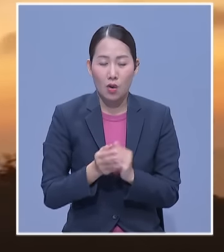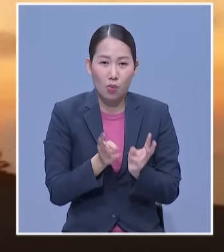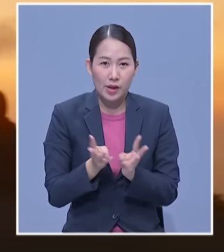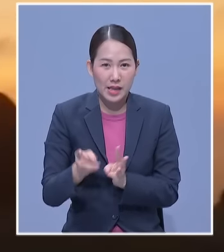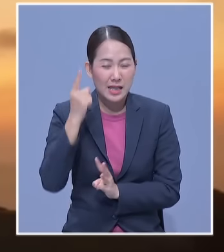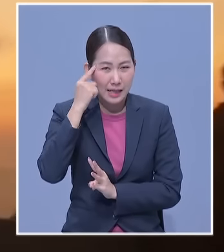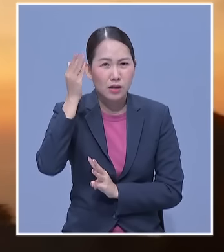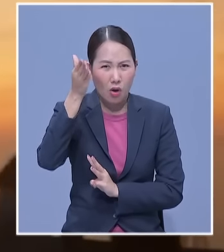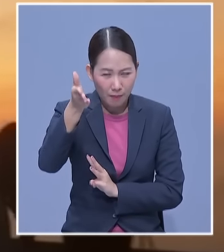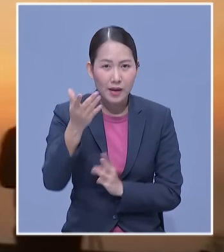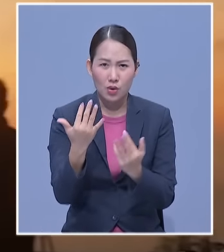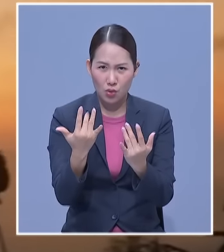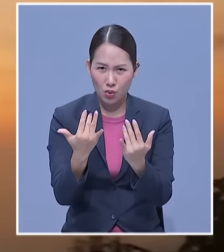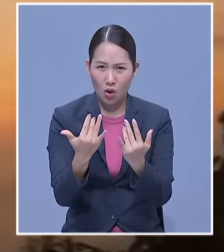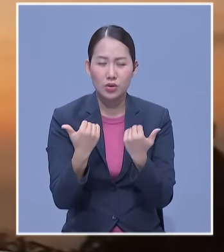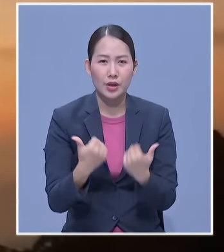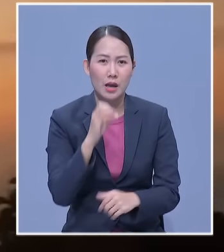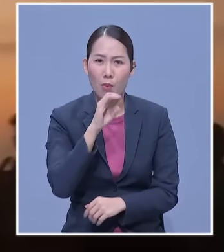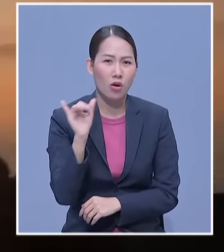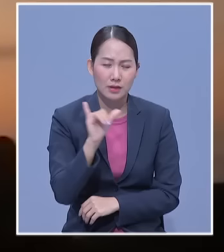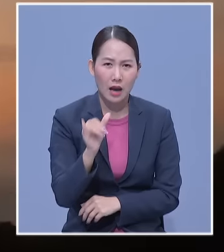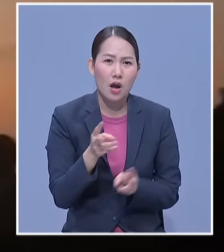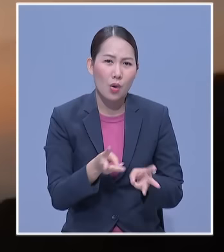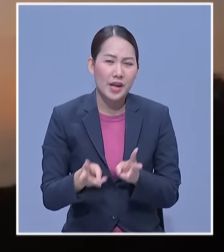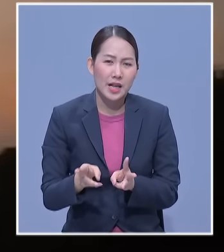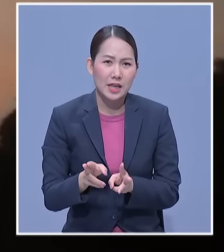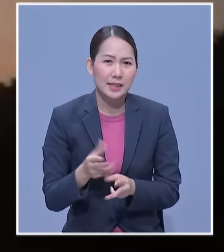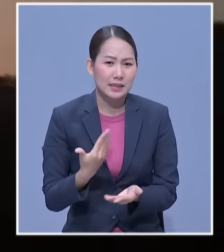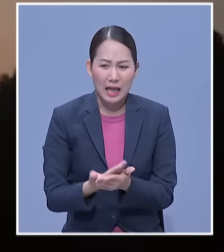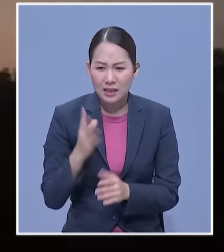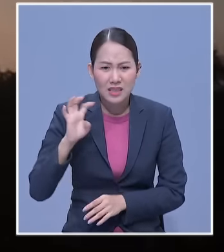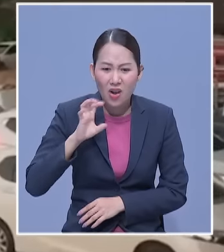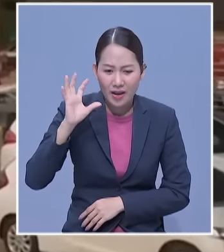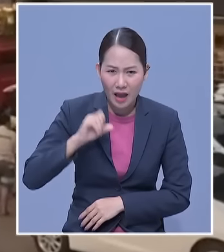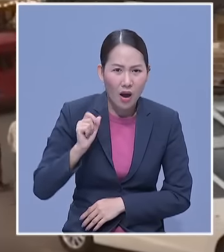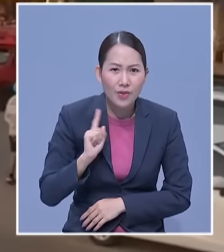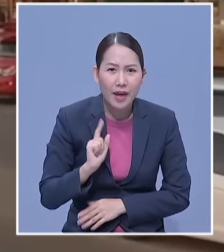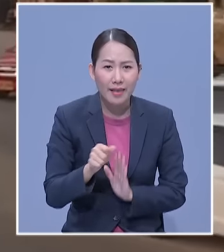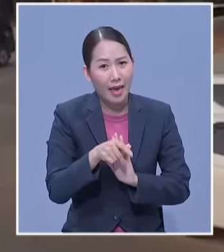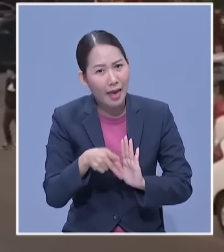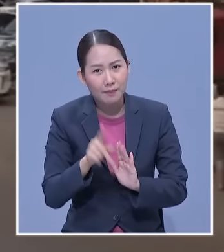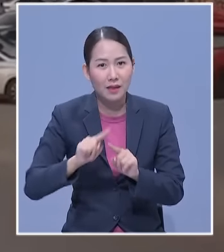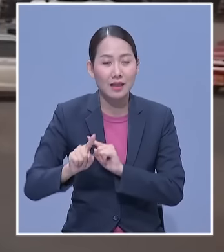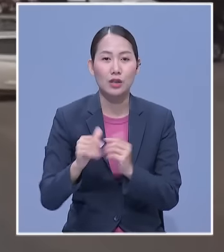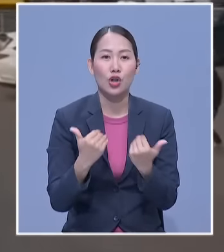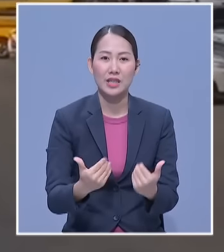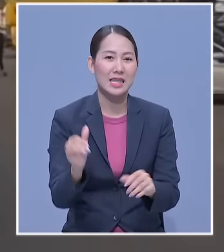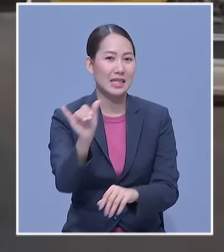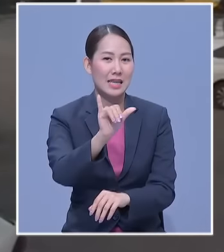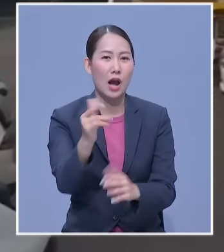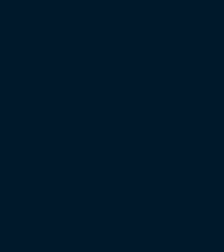รัฐจะร่วมอุดหนุนที่ 40%เท่าเดิมหรือไม่ก็ต้องหารือกันเพื่อความชัดเจนอีกครั้งนึงค่ะ